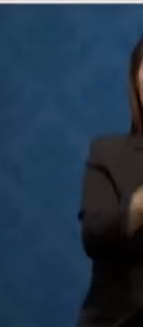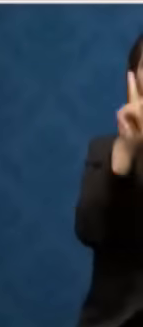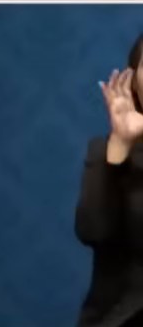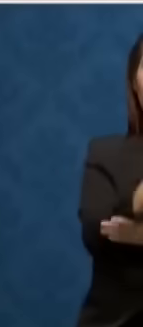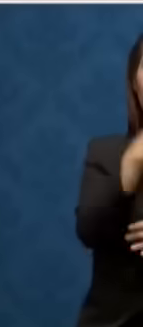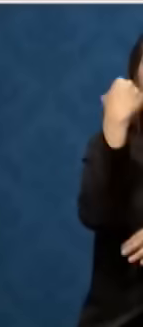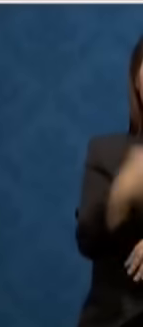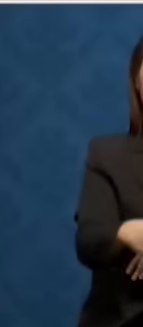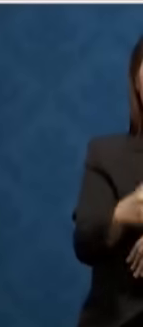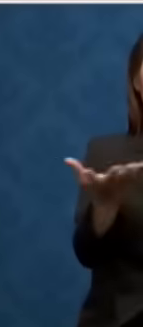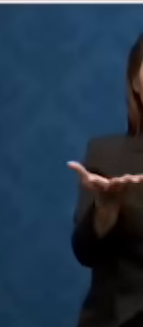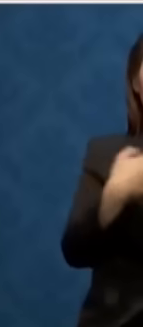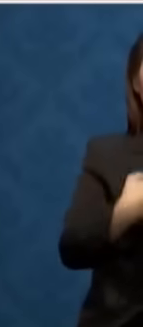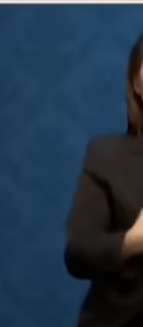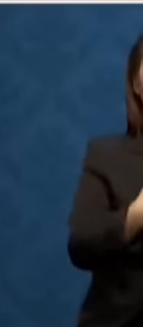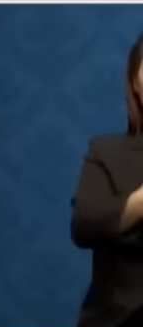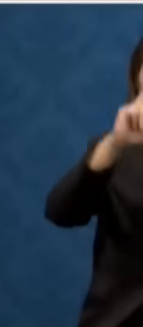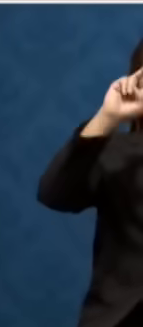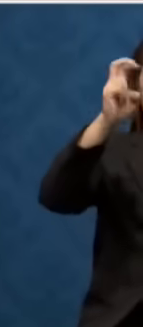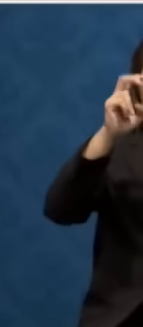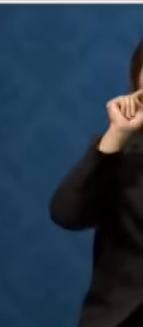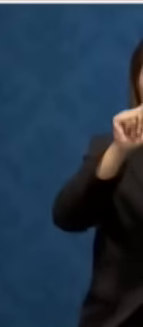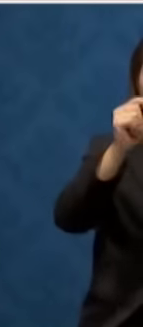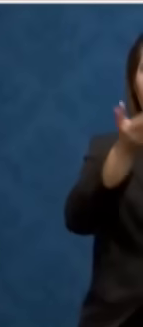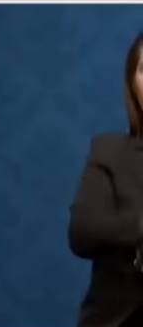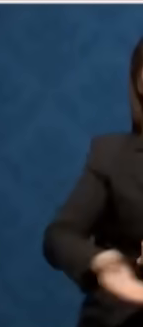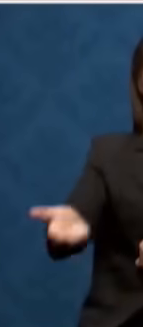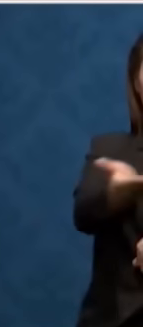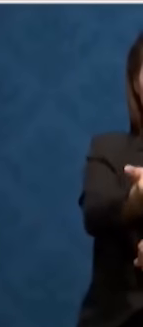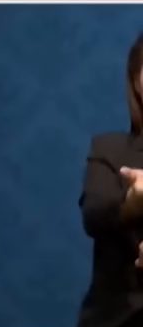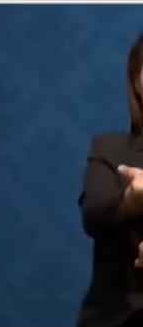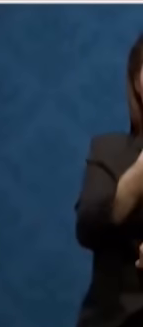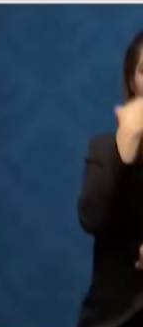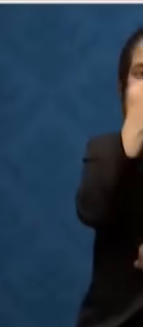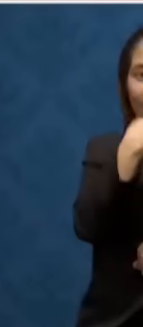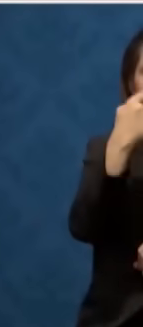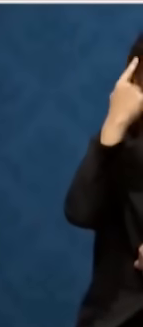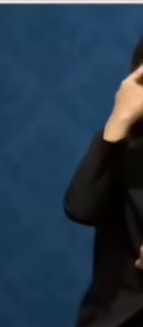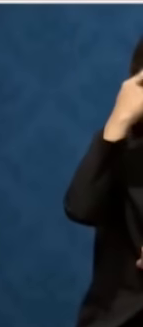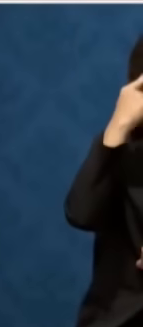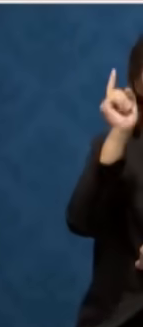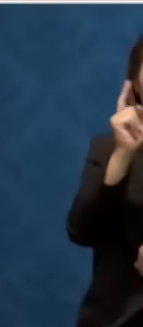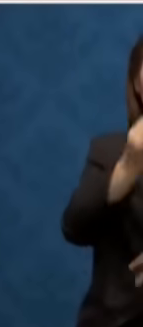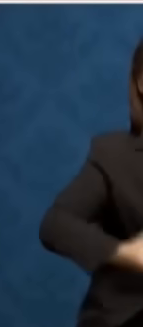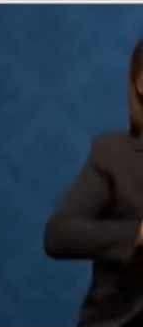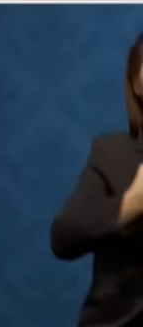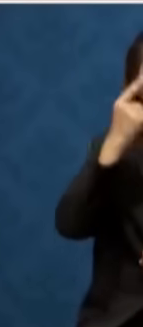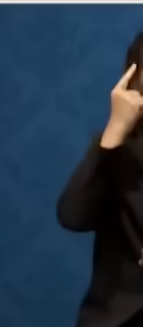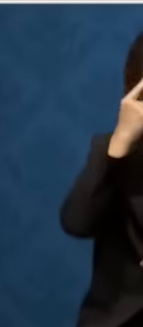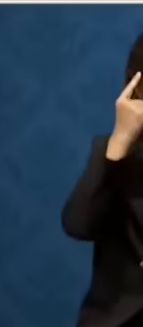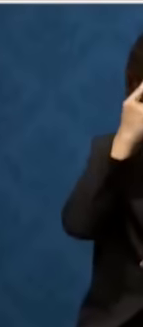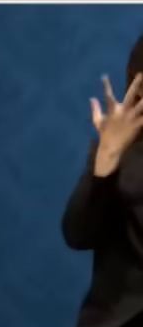ป็นยติขึ้นมาแล้วเราก็จะให้ที่มีความเห็นทั้งที่เห็นว่าผิด